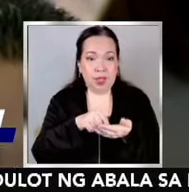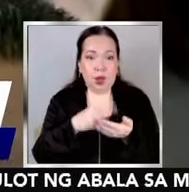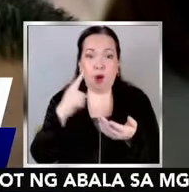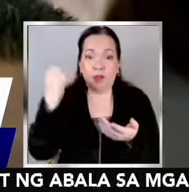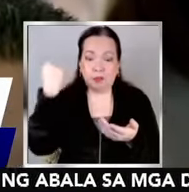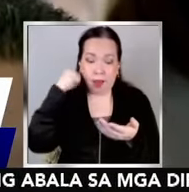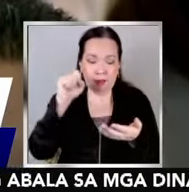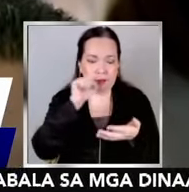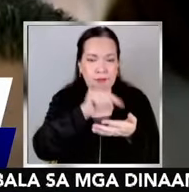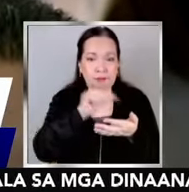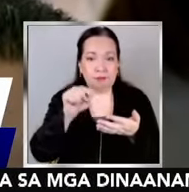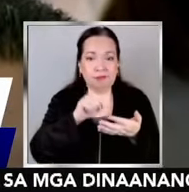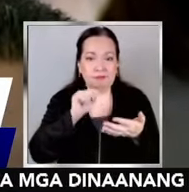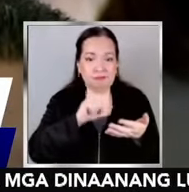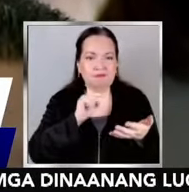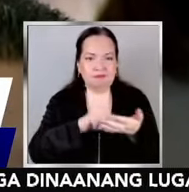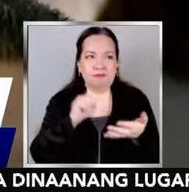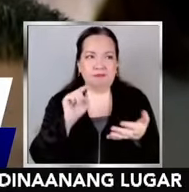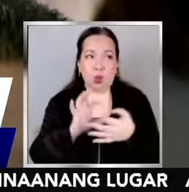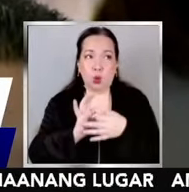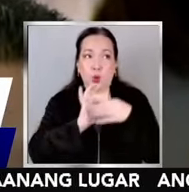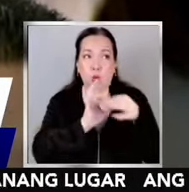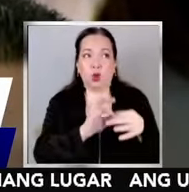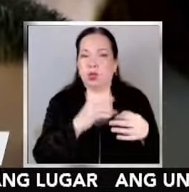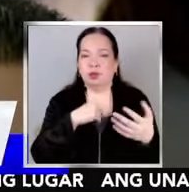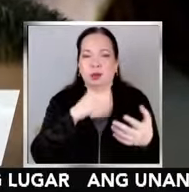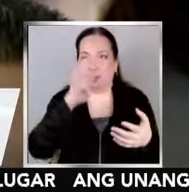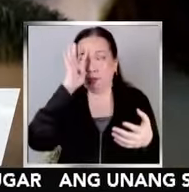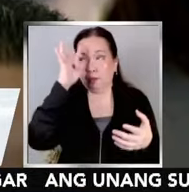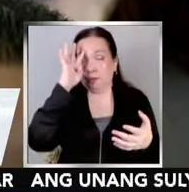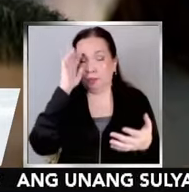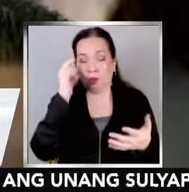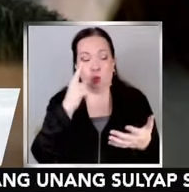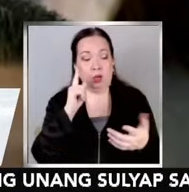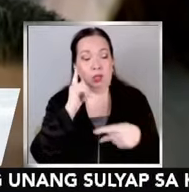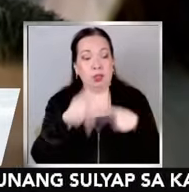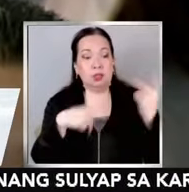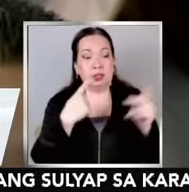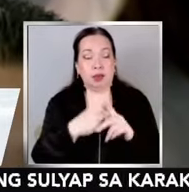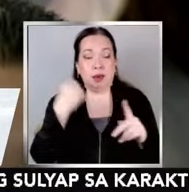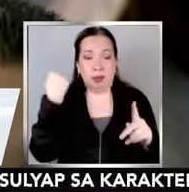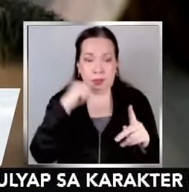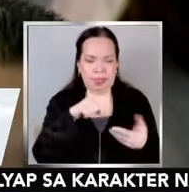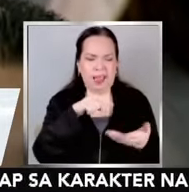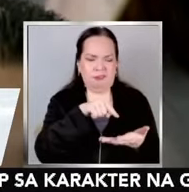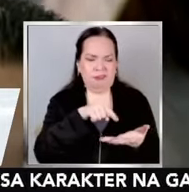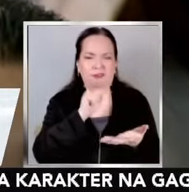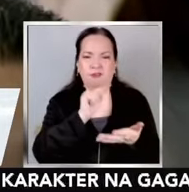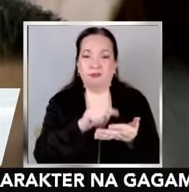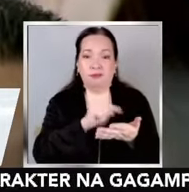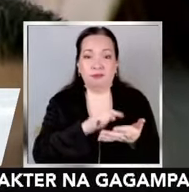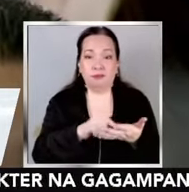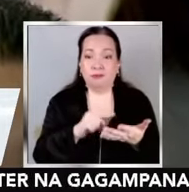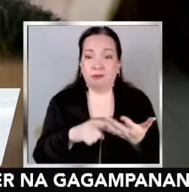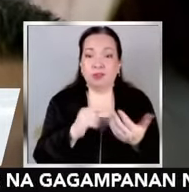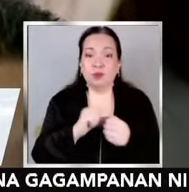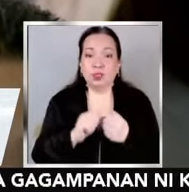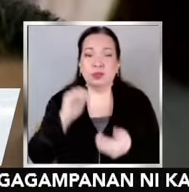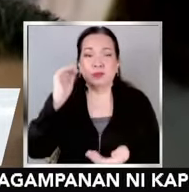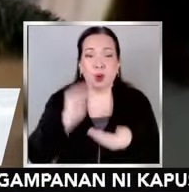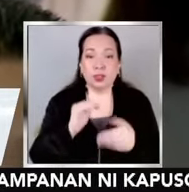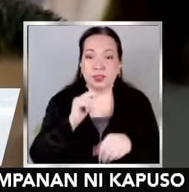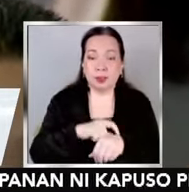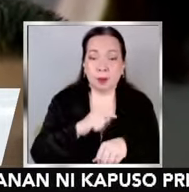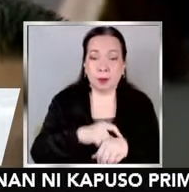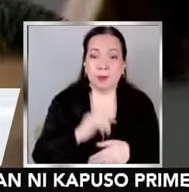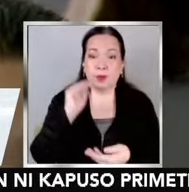Hindi na po mag-iimbento ng kung ano-anong violations. So, in effect, makakabawas din po ito sa traffic